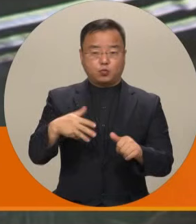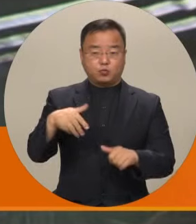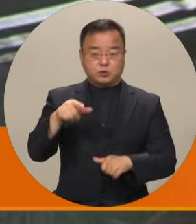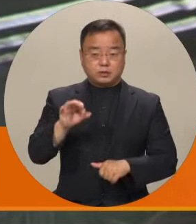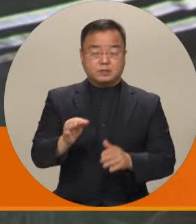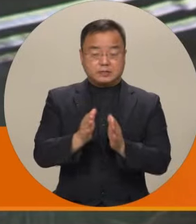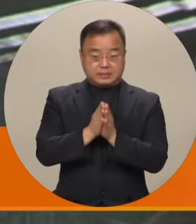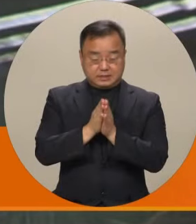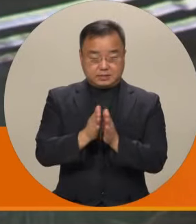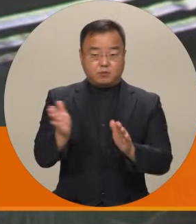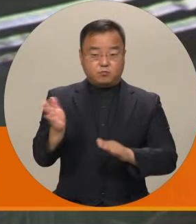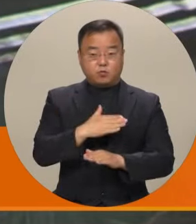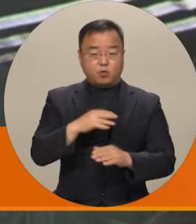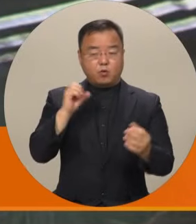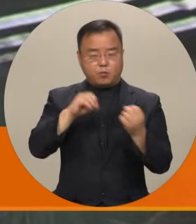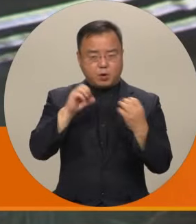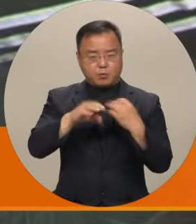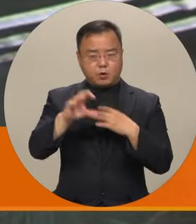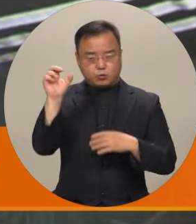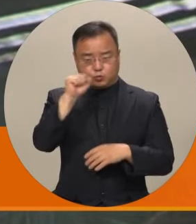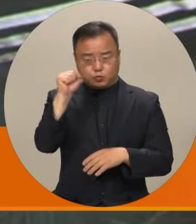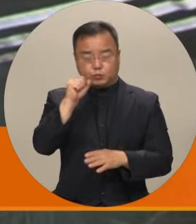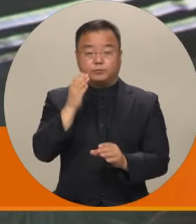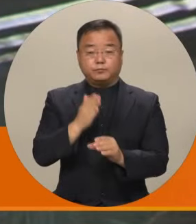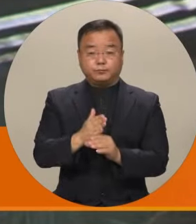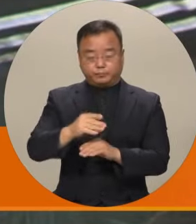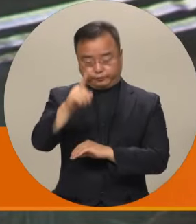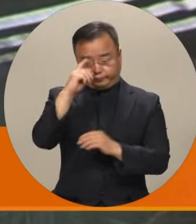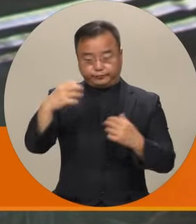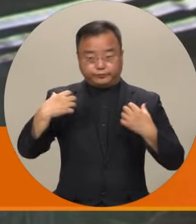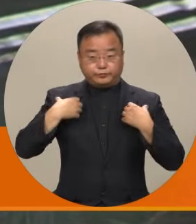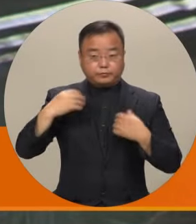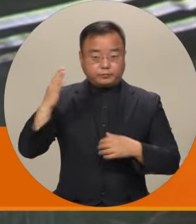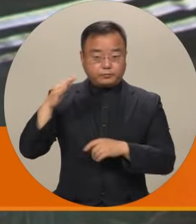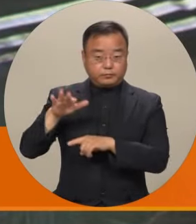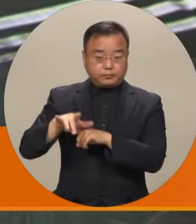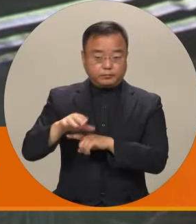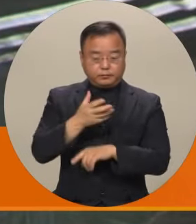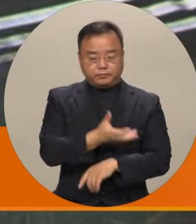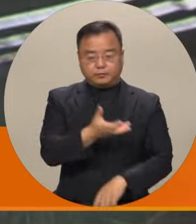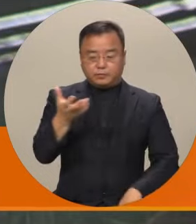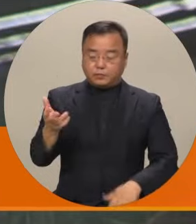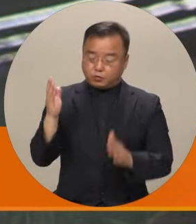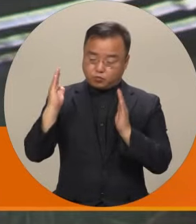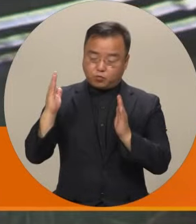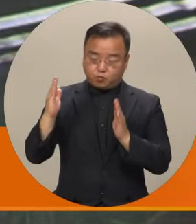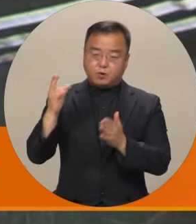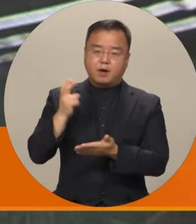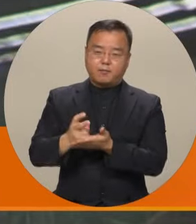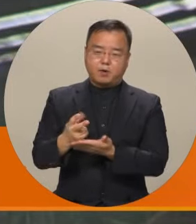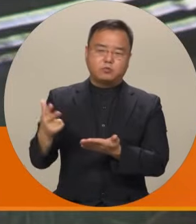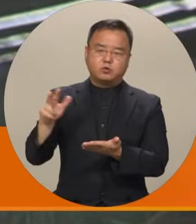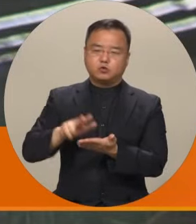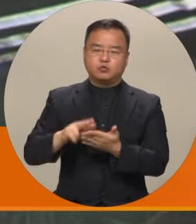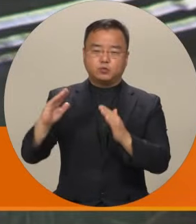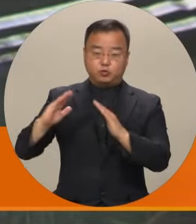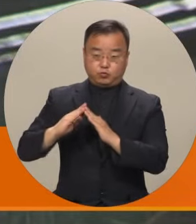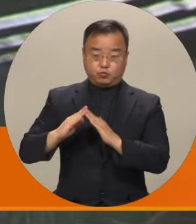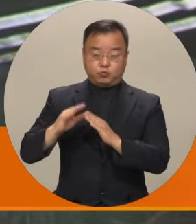꾸준히 호응을 얻어 왔는데요 정부가 최근 농촌유학 정책을 법제화하고 주거와 재정